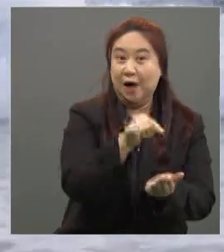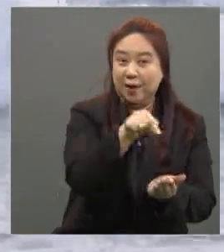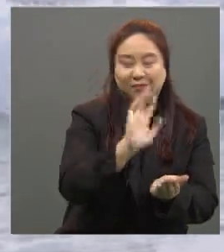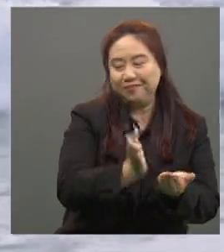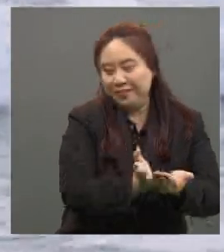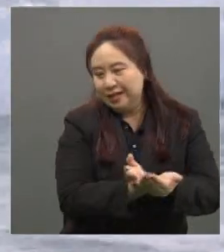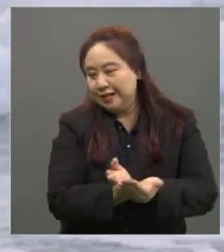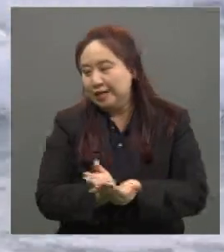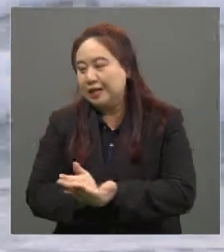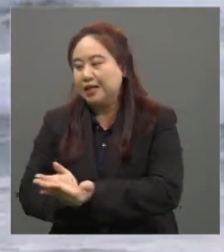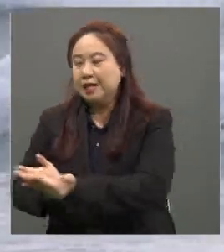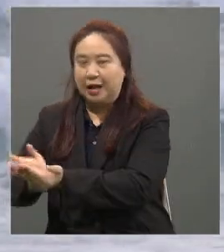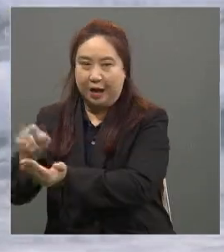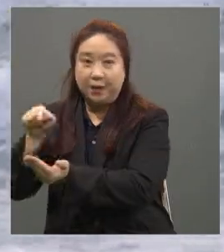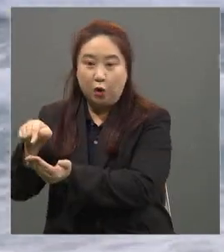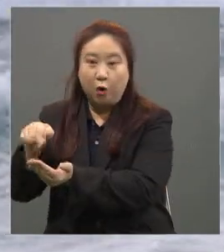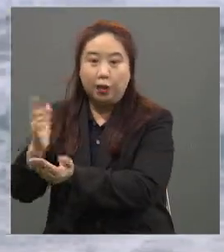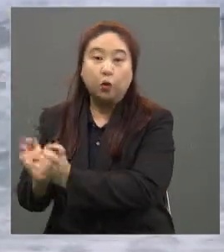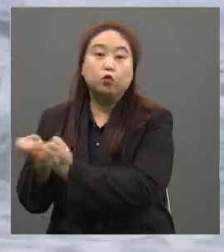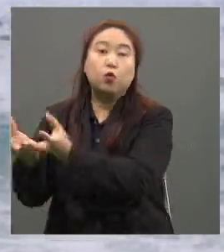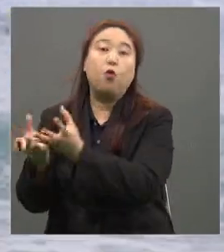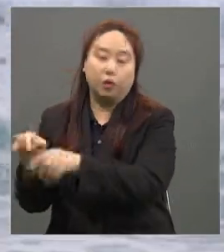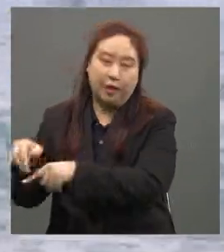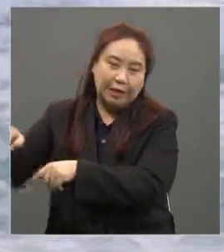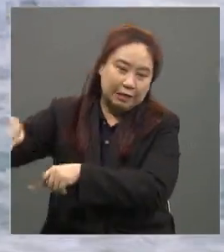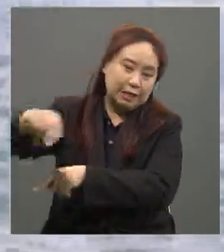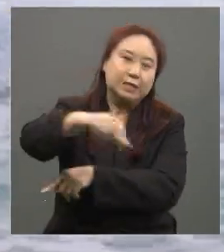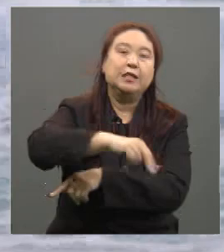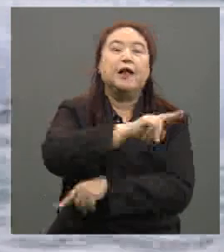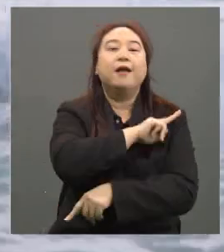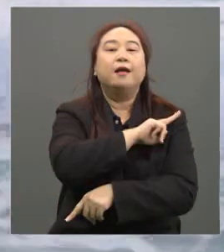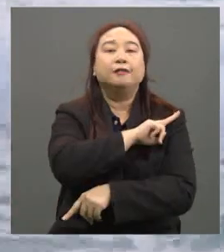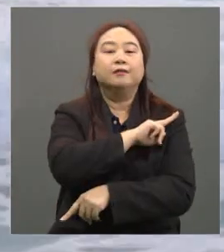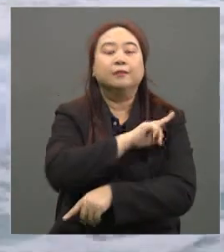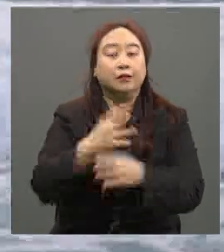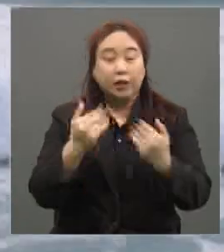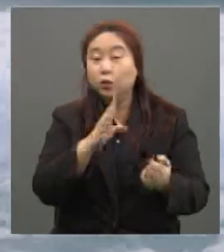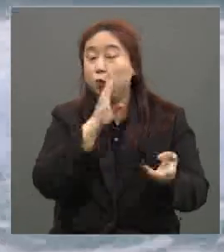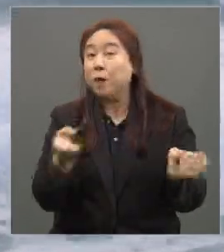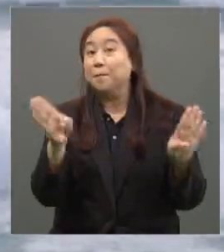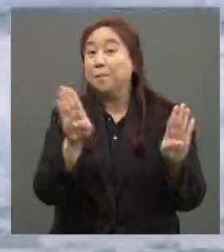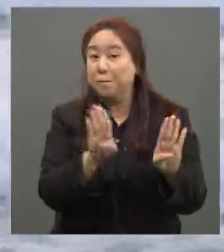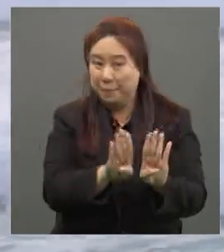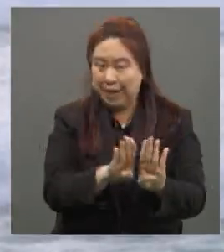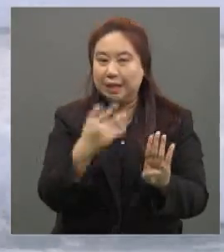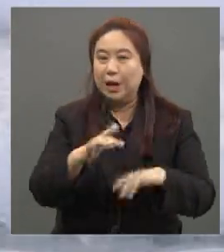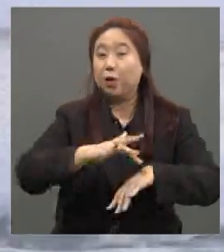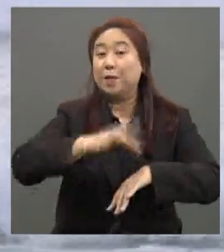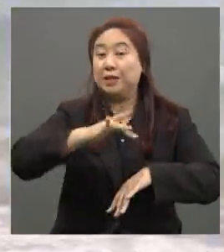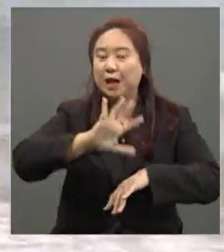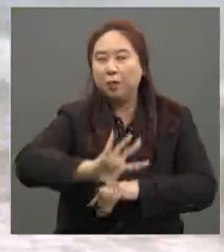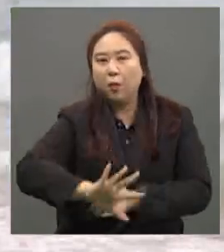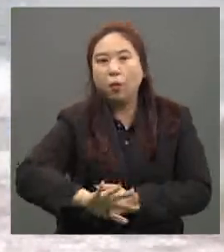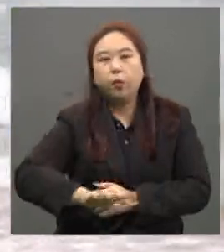เดินเท้าไปที่หน้าบริเวณชายหาดแต่ว่าความสวยอย่างที่เห็นคือพอมันปิดแล้วมันฟื้นฟูเนี่ยสภาพน่ะมันกลับคืนมา